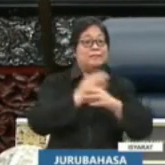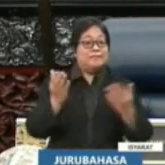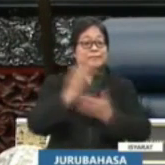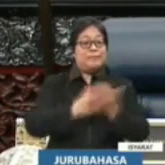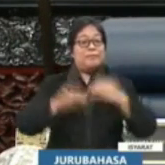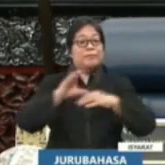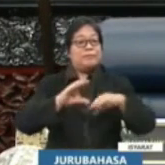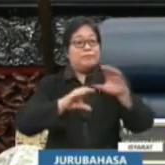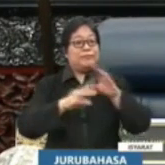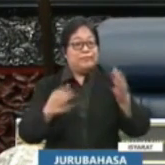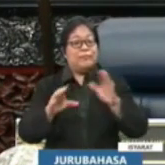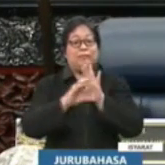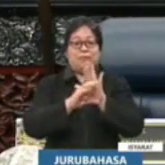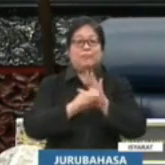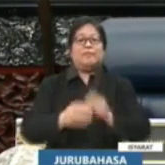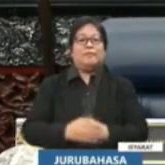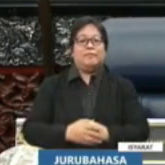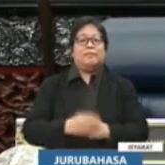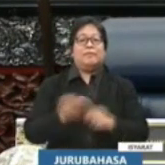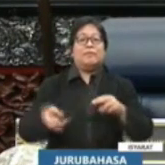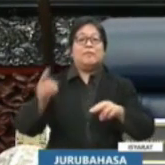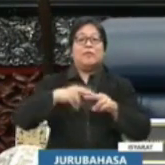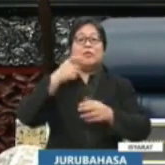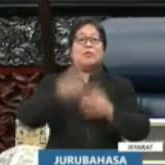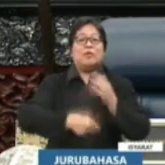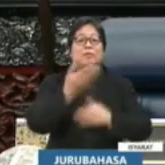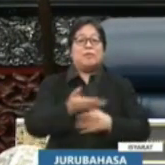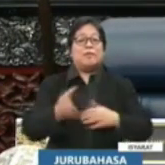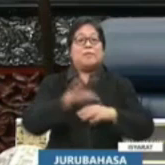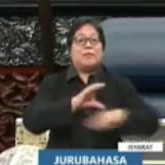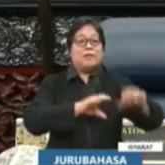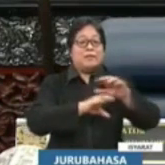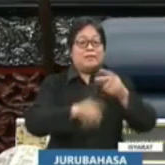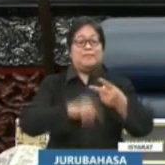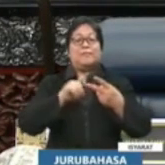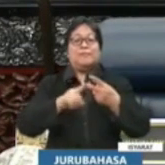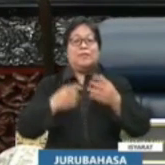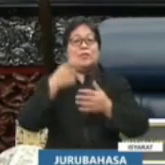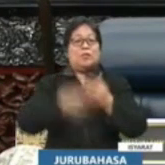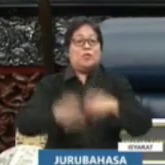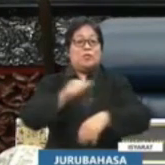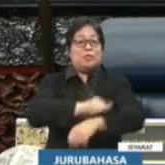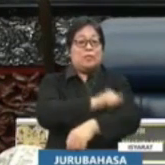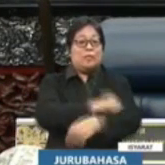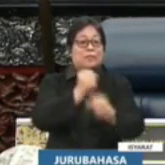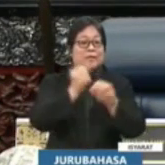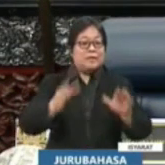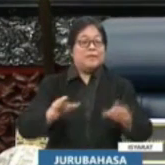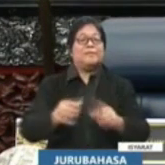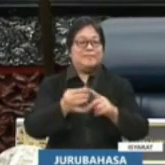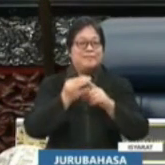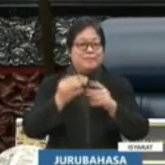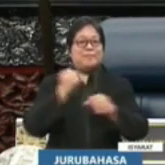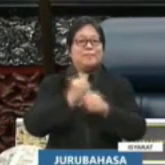sektor pembinaan adalah seperti berikut: kenaikan kos bahan binaan, kedua, kenaikan kos upah pekerja